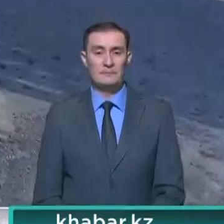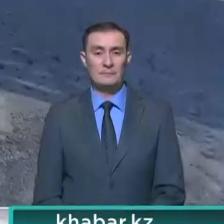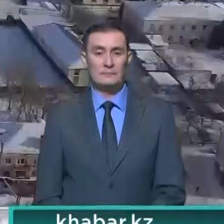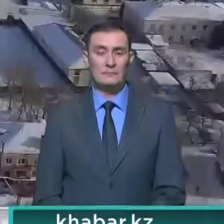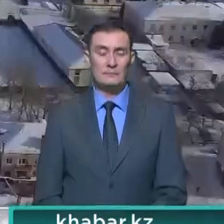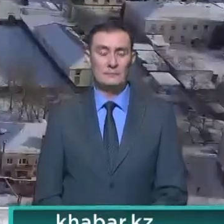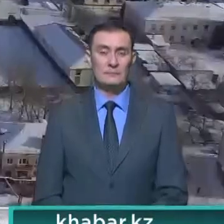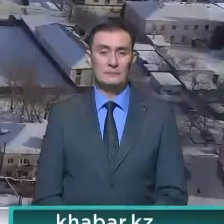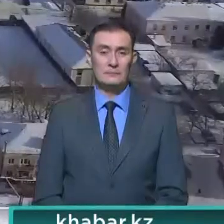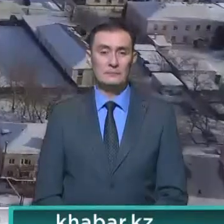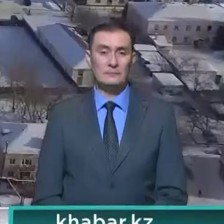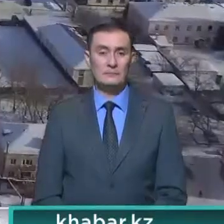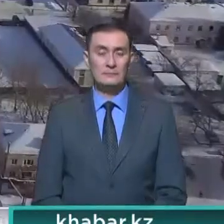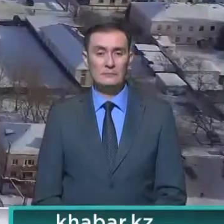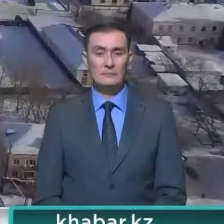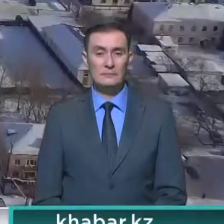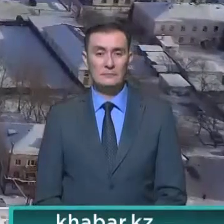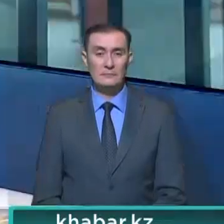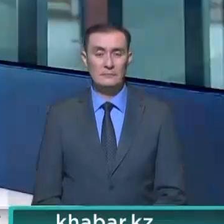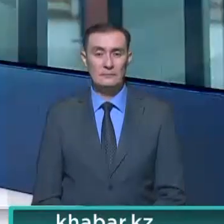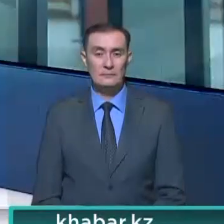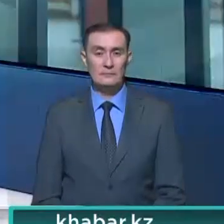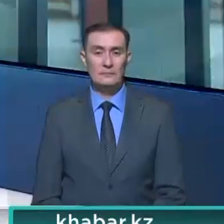Дулат Интибеков, Акмолинская область.